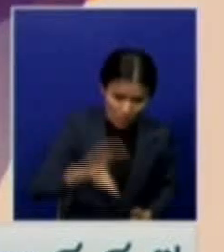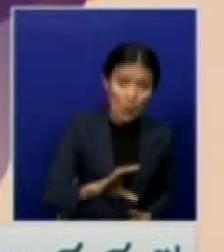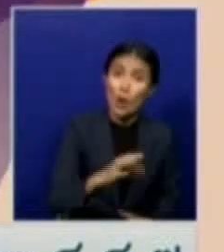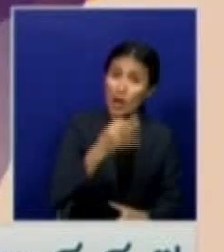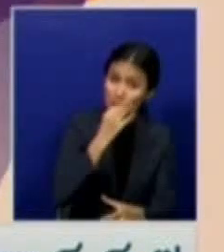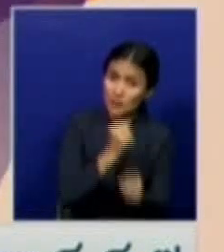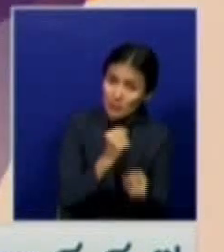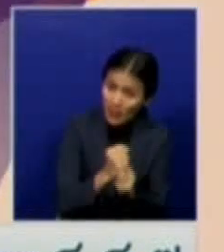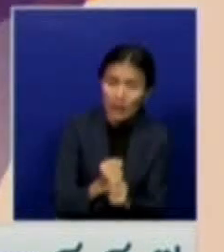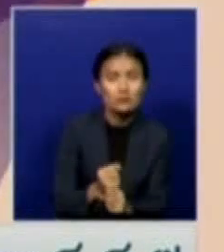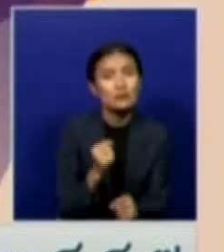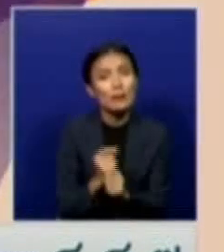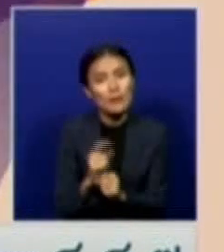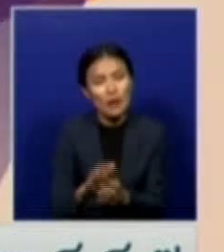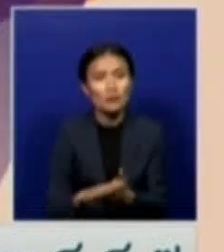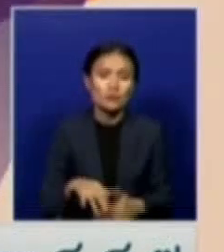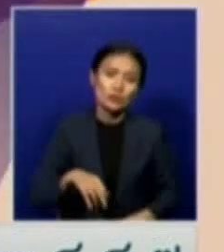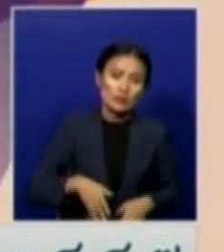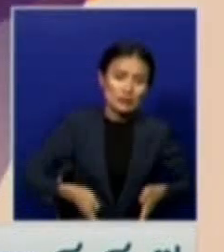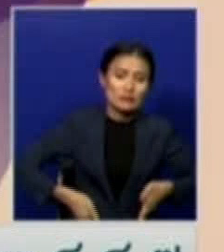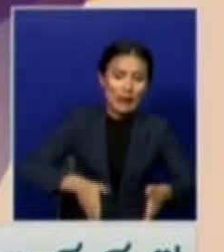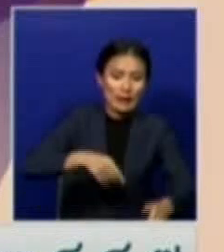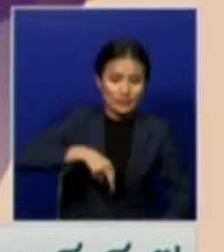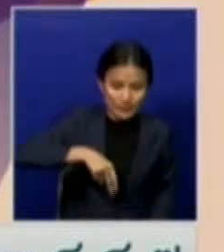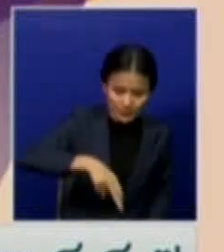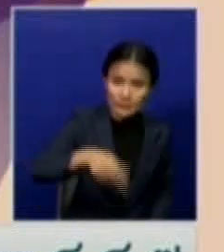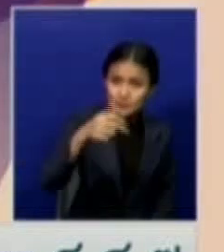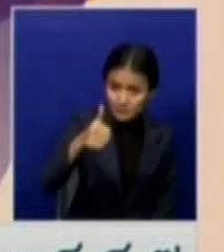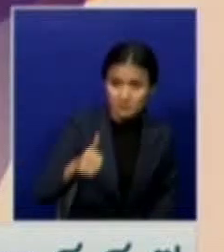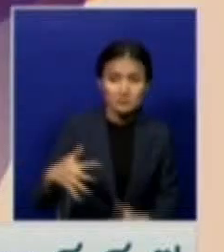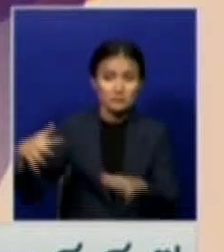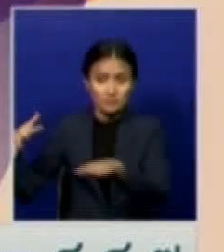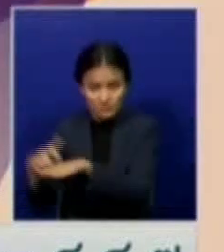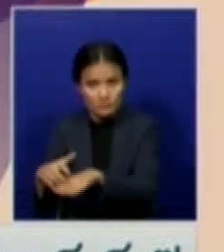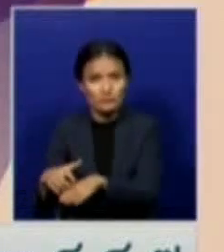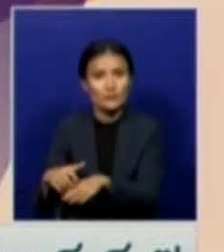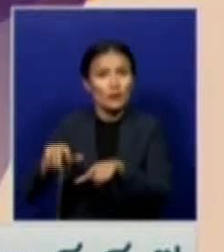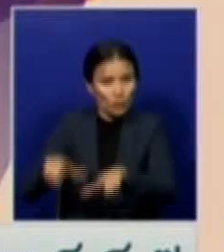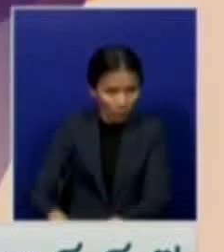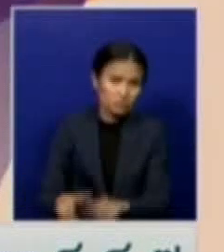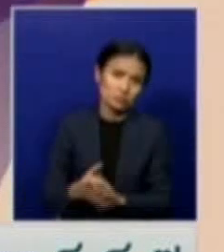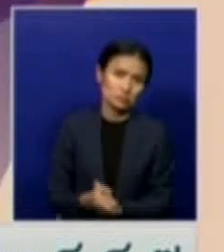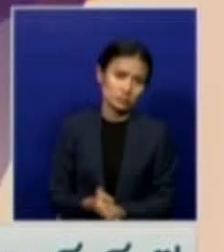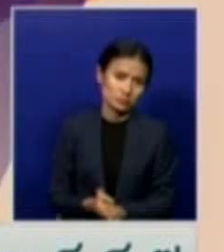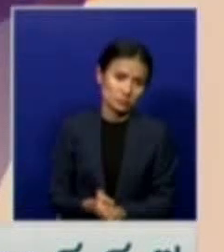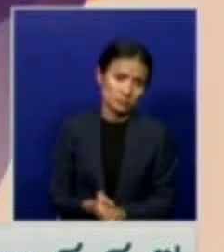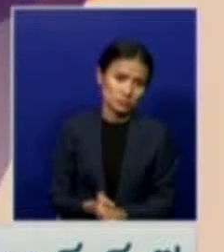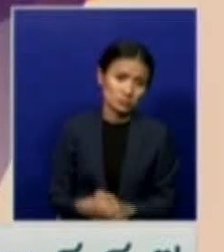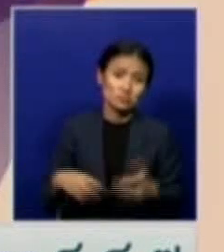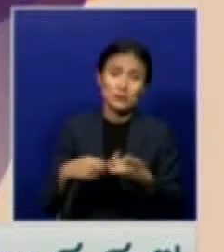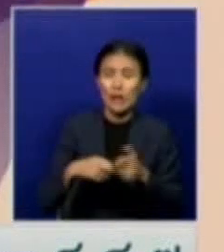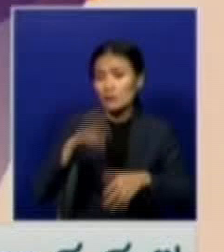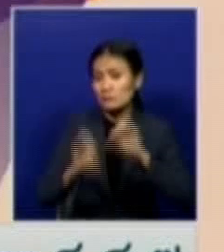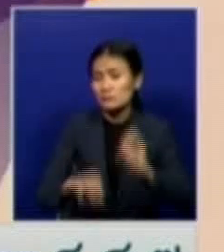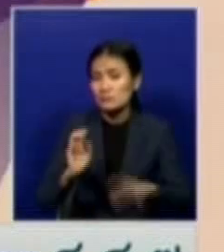การอุ้มชูในทุนนะมากกว่าจะหมายถึงคนตัวเล็กๆนะเขาบอกว่าเงินจำนวนเนี้ยที่ไปลดเรื่อง